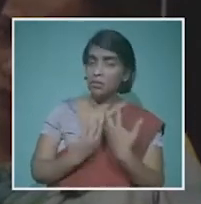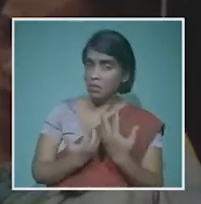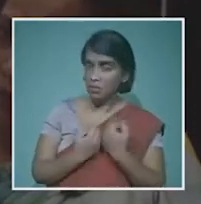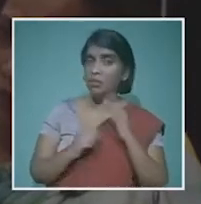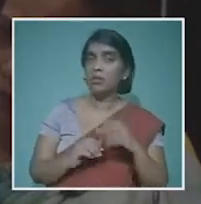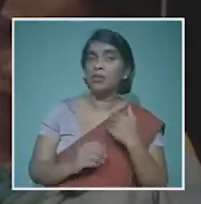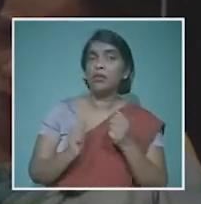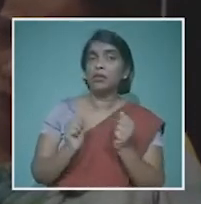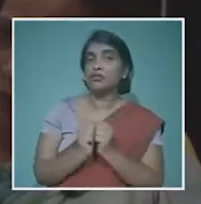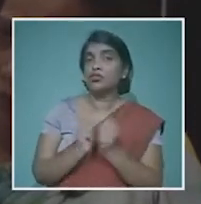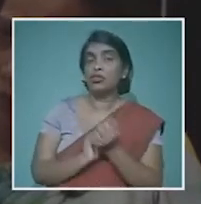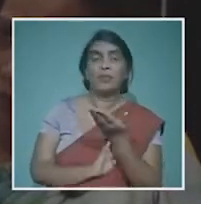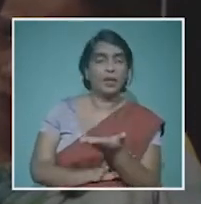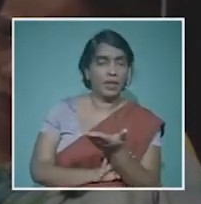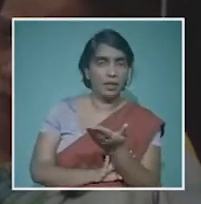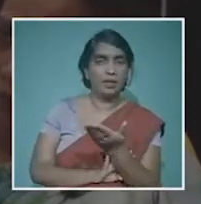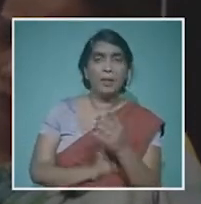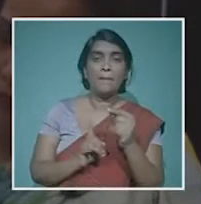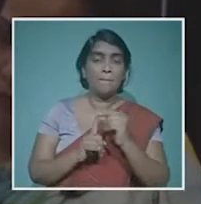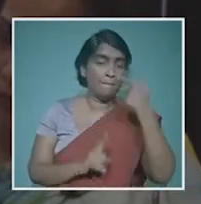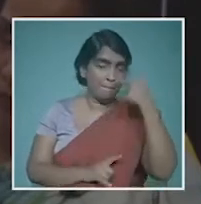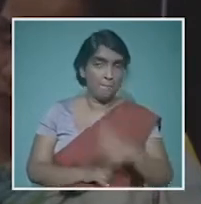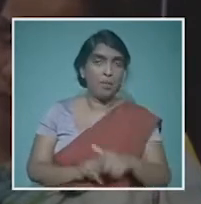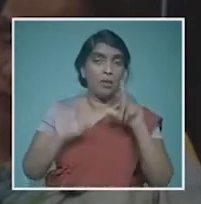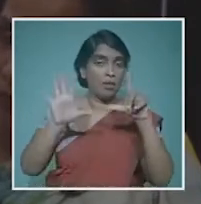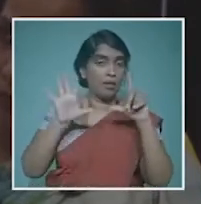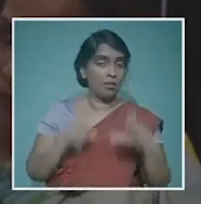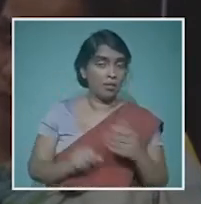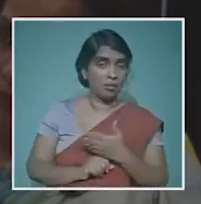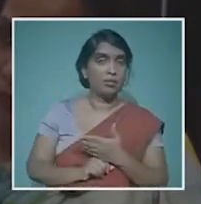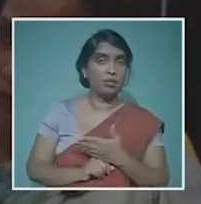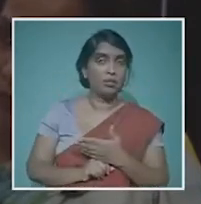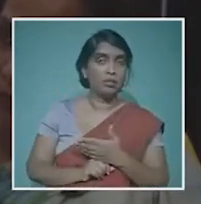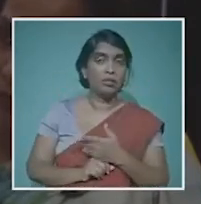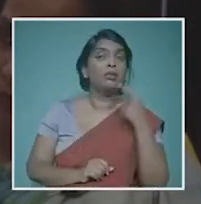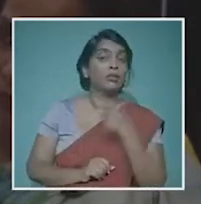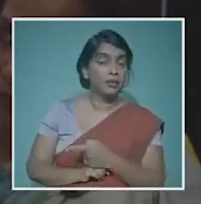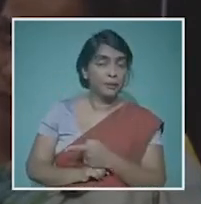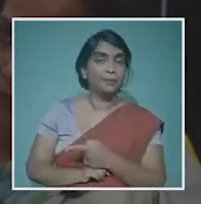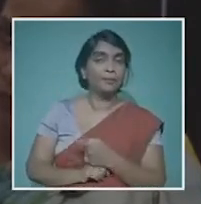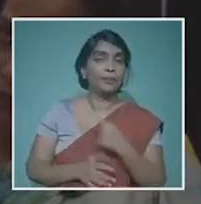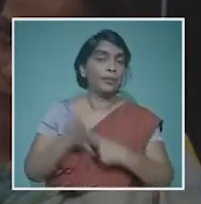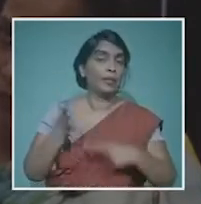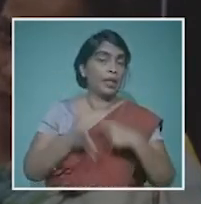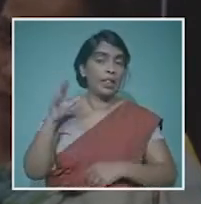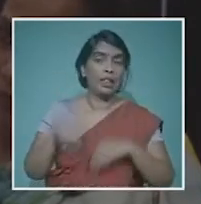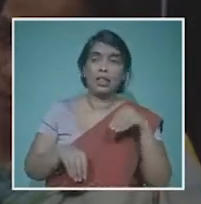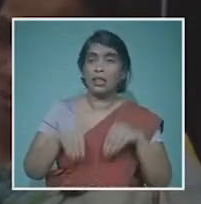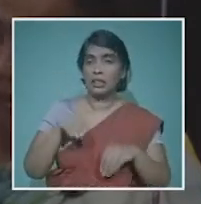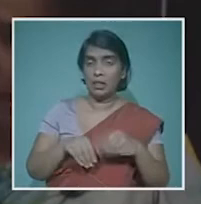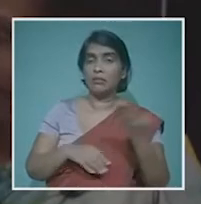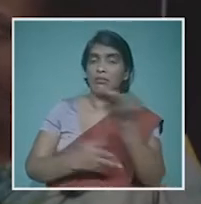තමයි අපේ ළඟට ඇවිල්ලා රස්සාවල් ඉල්ලන්නේ. පෙට්‍රෝලියම් එකේ 7000යි. ඊට පස්සේ කියනවා ඒගොල්ලෝ මේ ගියේ දේශපාලන ඔබේ